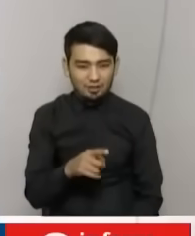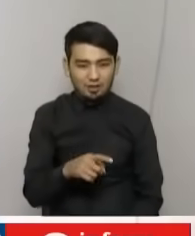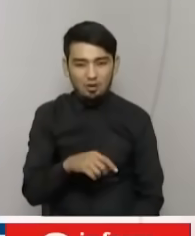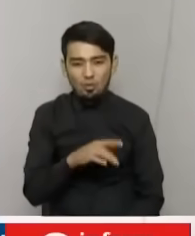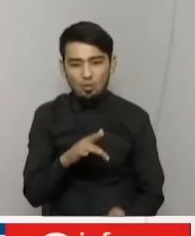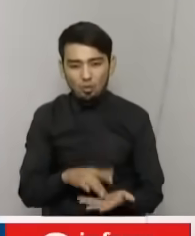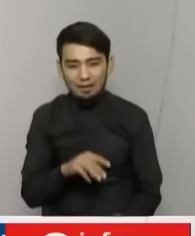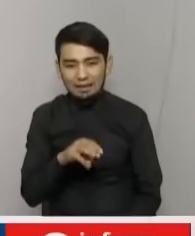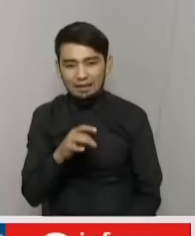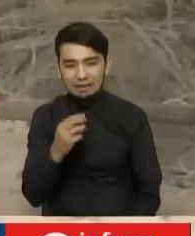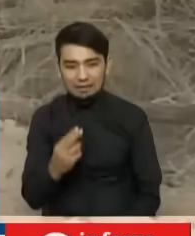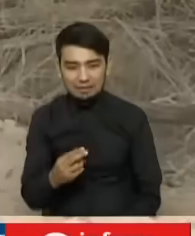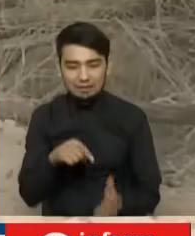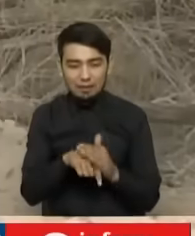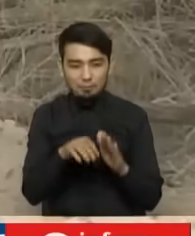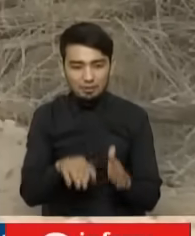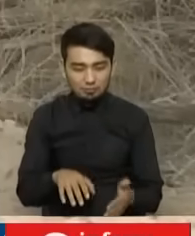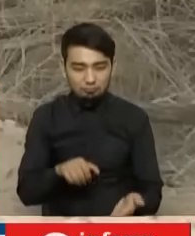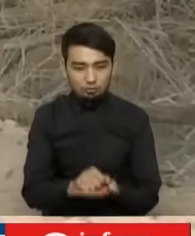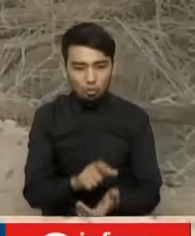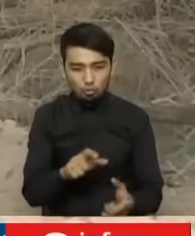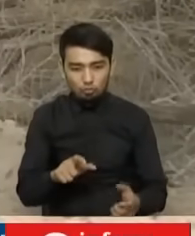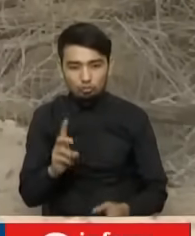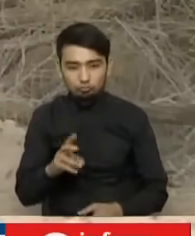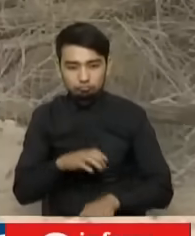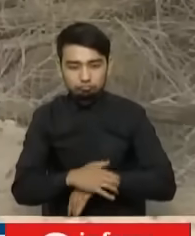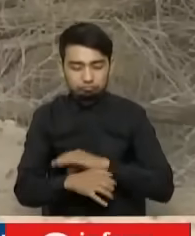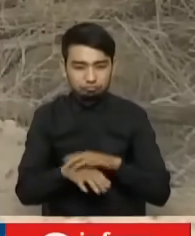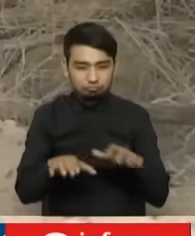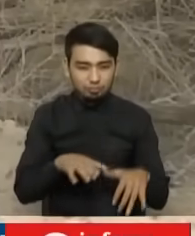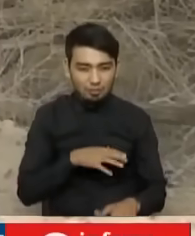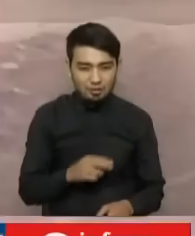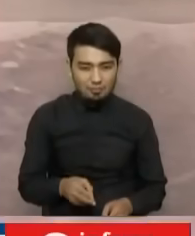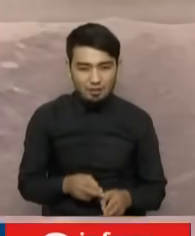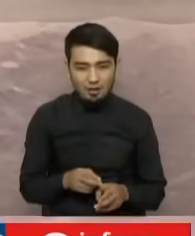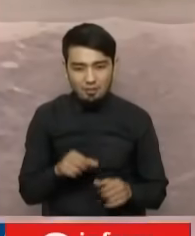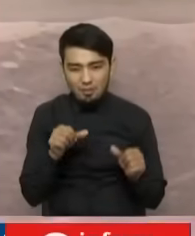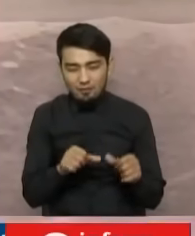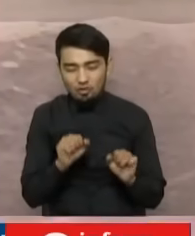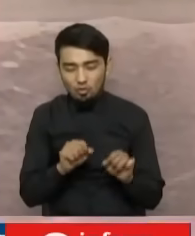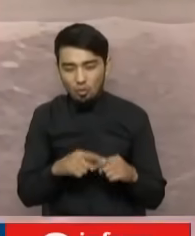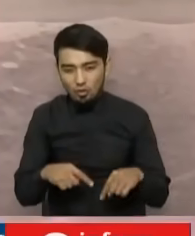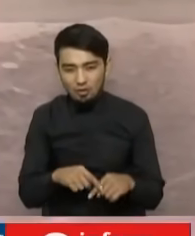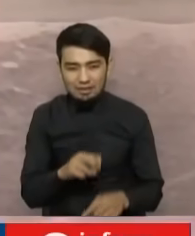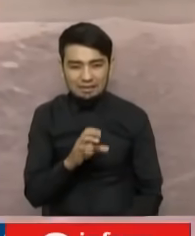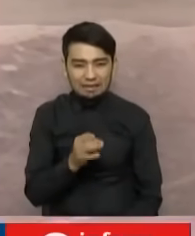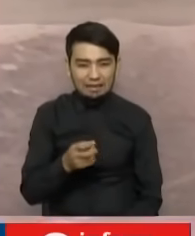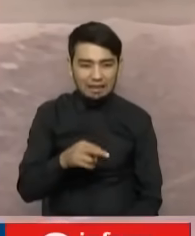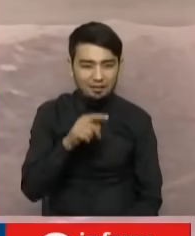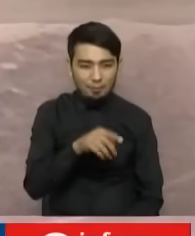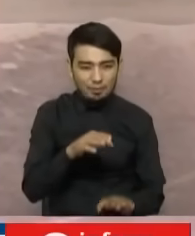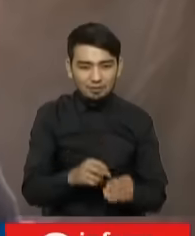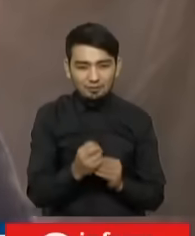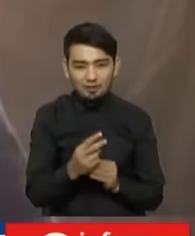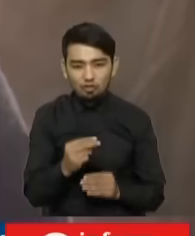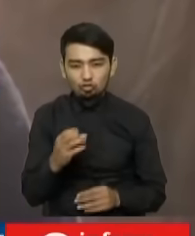ойын сауық орталығының біріне басып кіріп, адамдарды кепілге алған. Радикалдар құқық қорғау қызметіне сирияға дейін ұшақты дайындауға 12 сағат уақыт